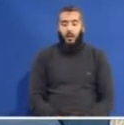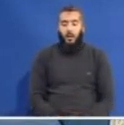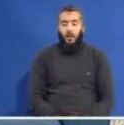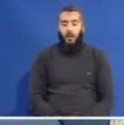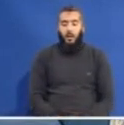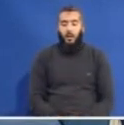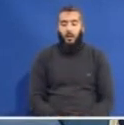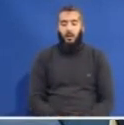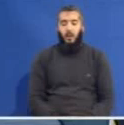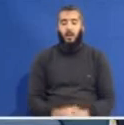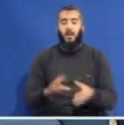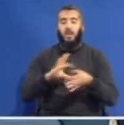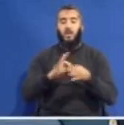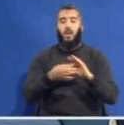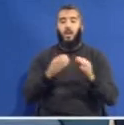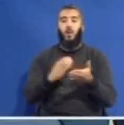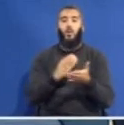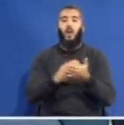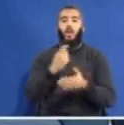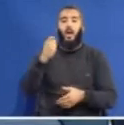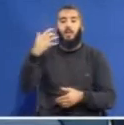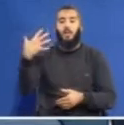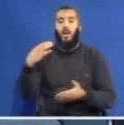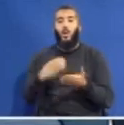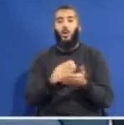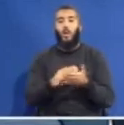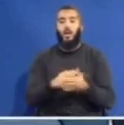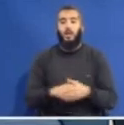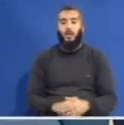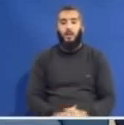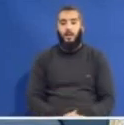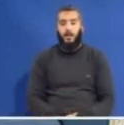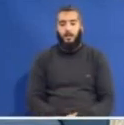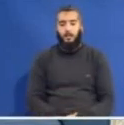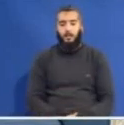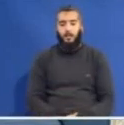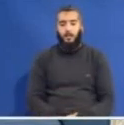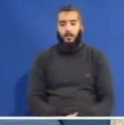هل سألوا عبر خامسة القرآن الكريم من الجزائر؟